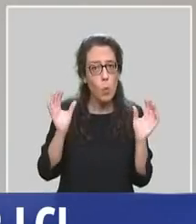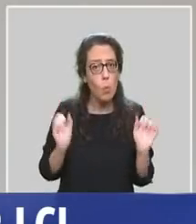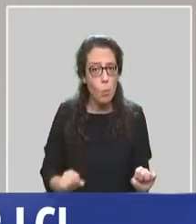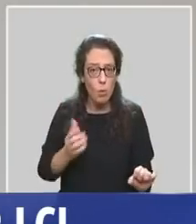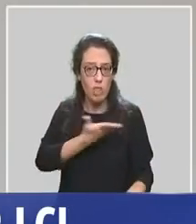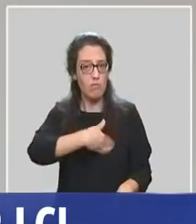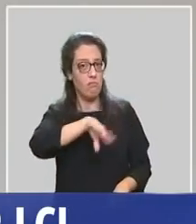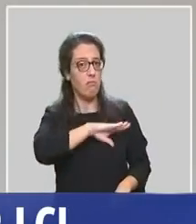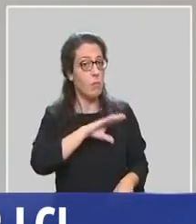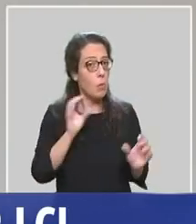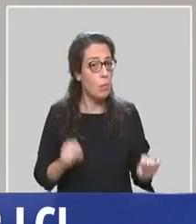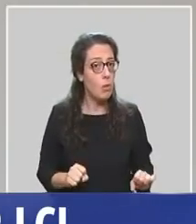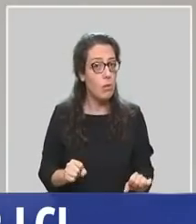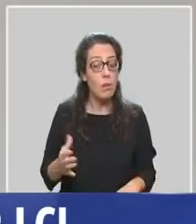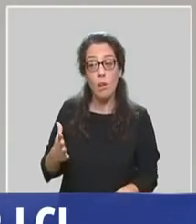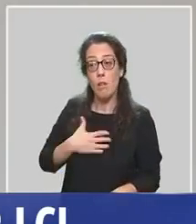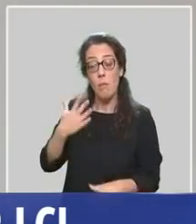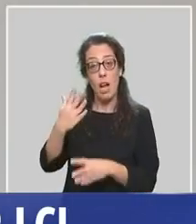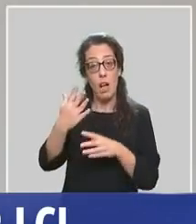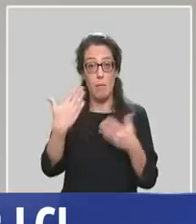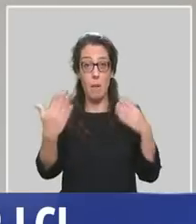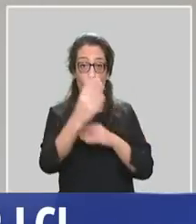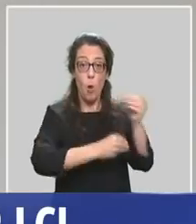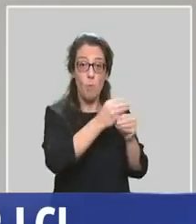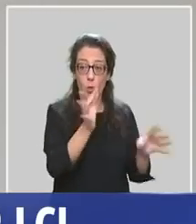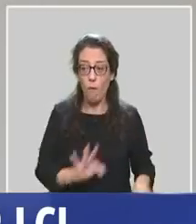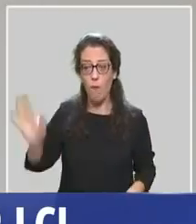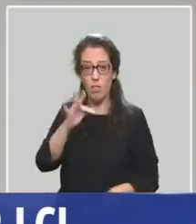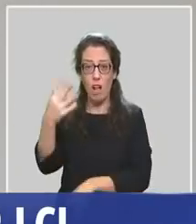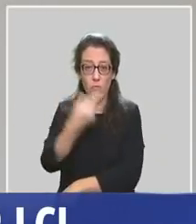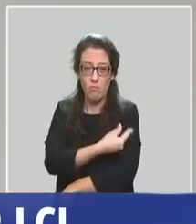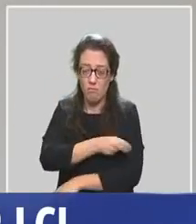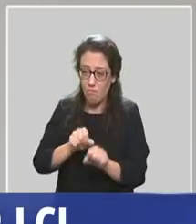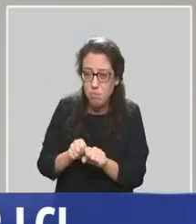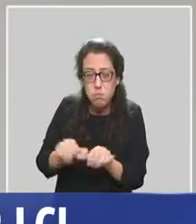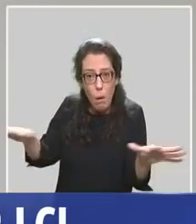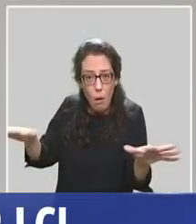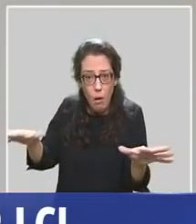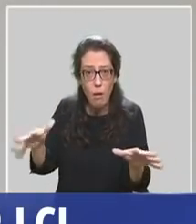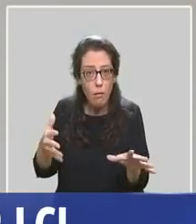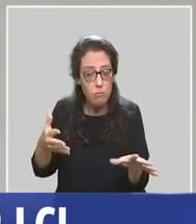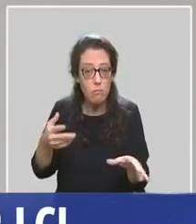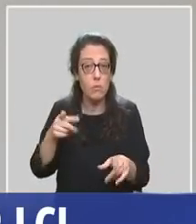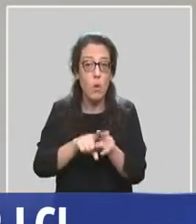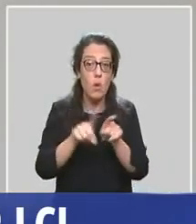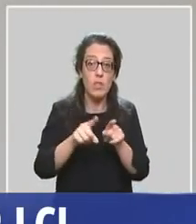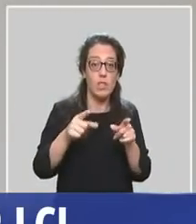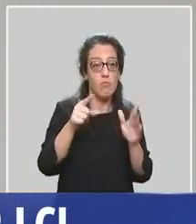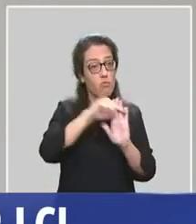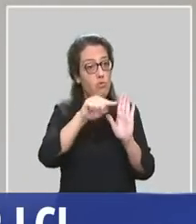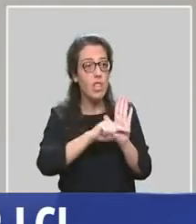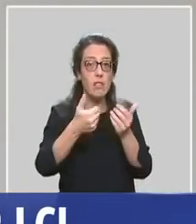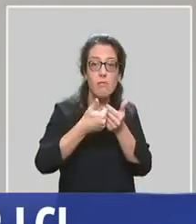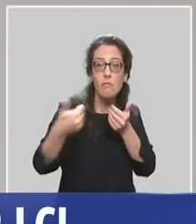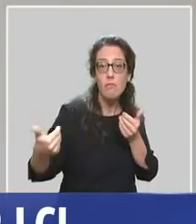l'une des couvertures vaccinales les plus fortes au monde, grâce aux gestes barrières, grâce au pass sanitaire. Ainsi, et suite au